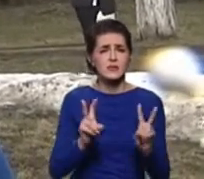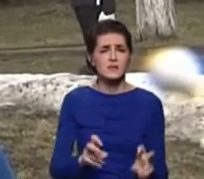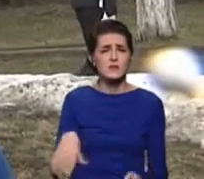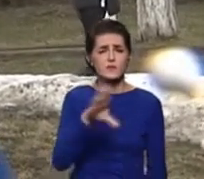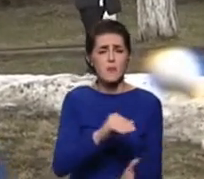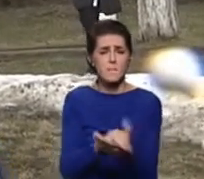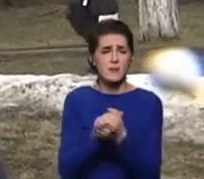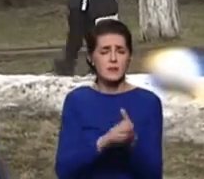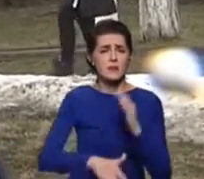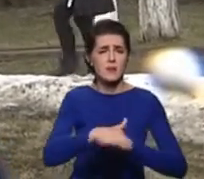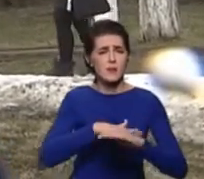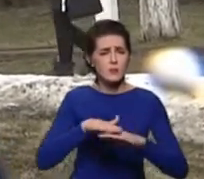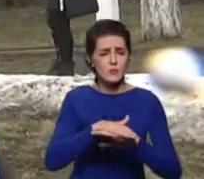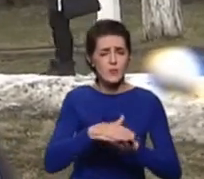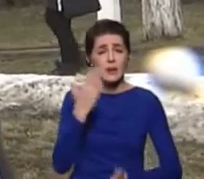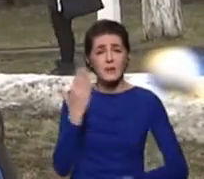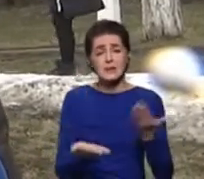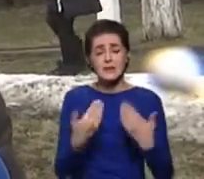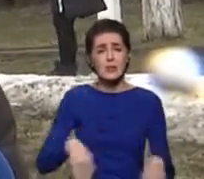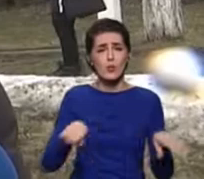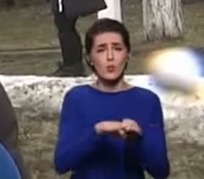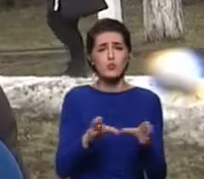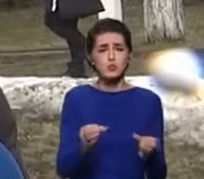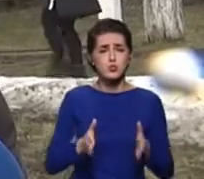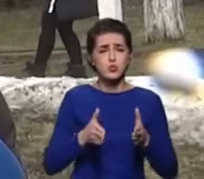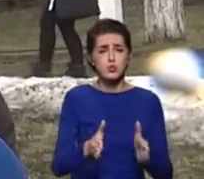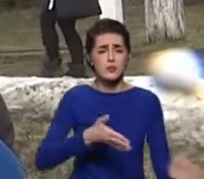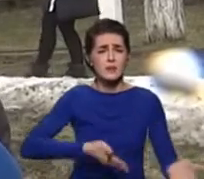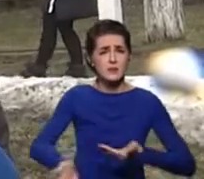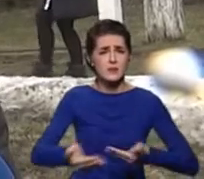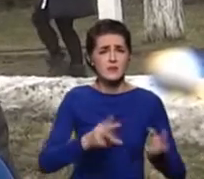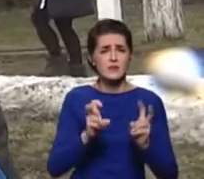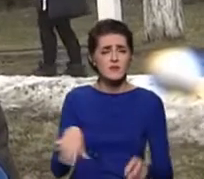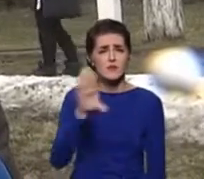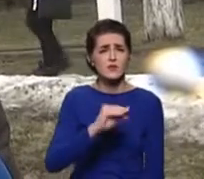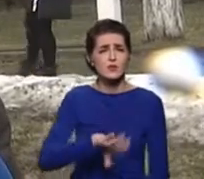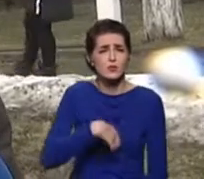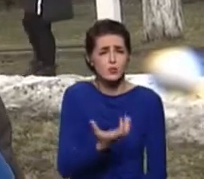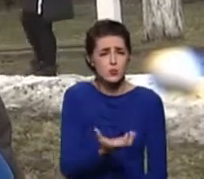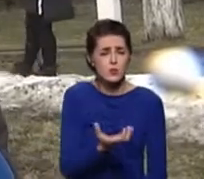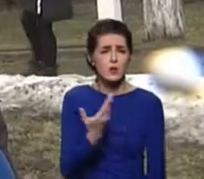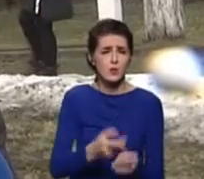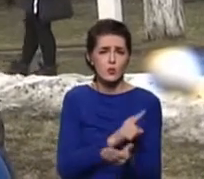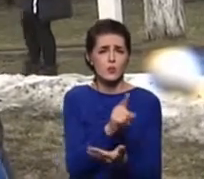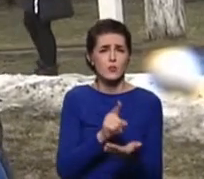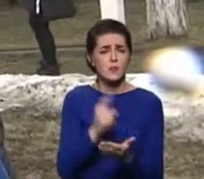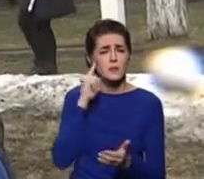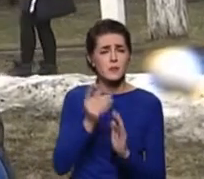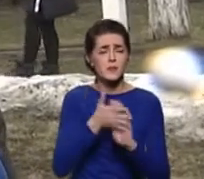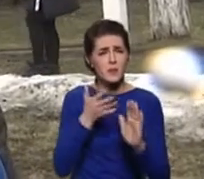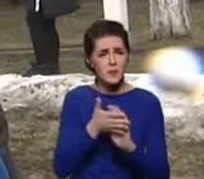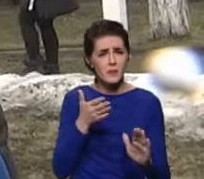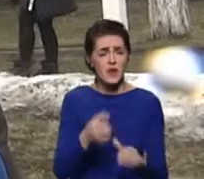мирне населення. І якщо таким шляхом іти, шляхом залякування, то повинні завжди розуміти,